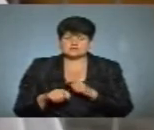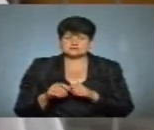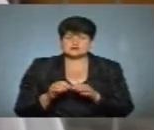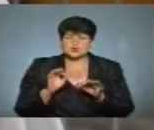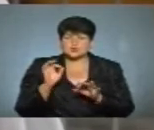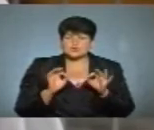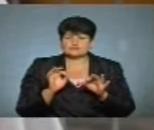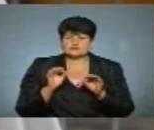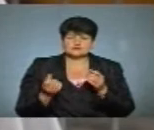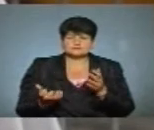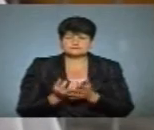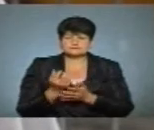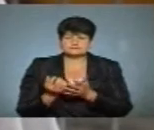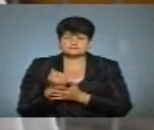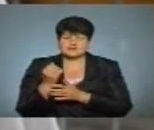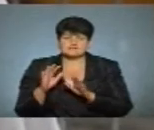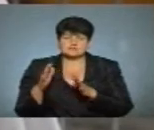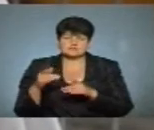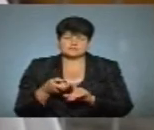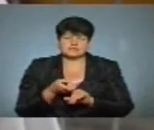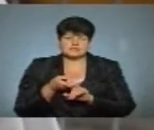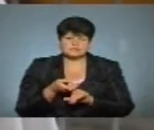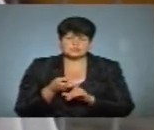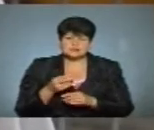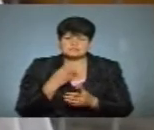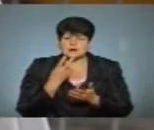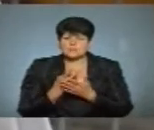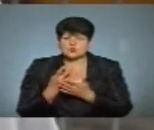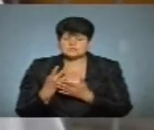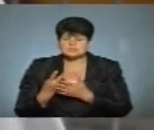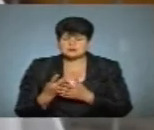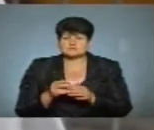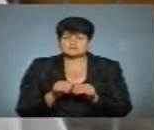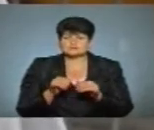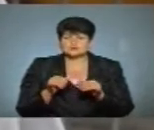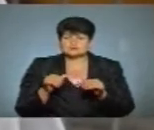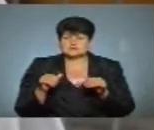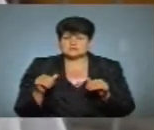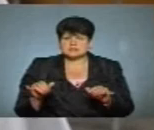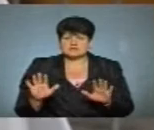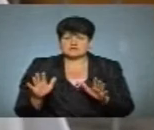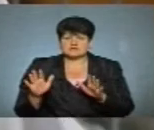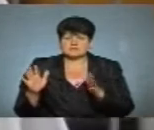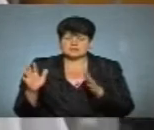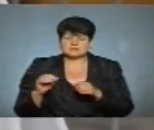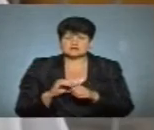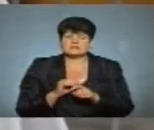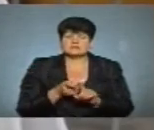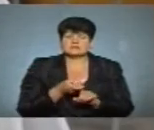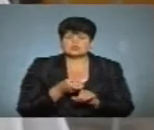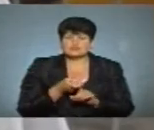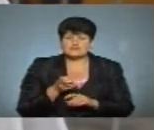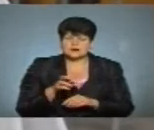коефіцієнтом виявлення випадків інфікування та за показниками динаміки зростання випадків інфікування,